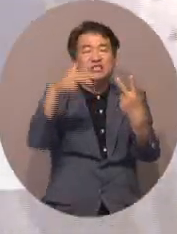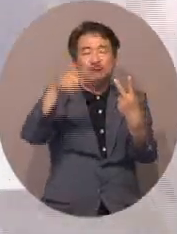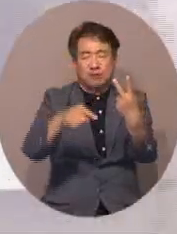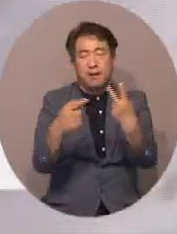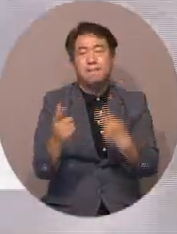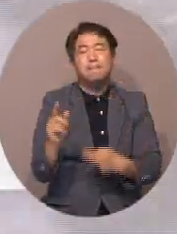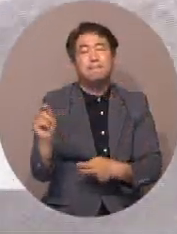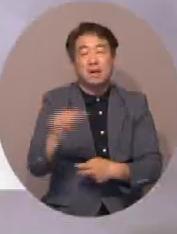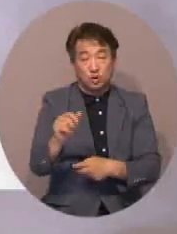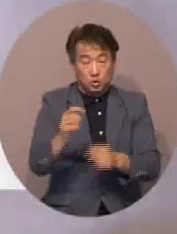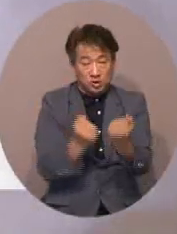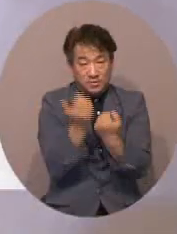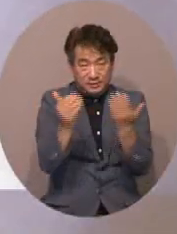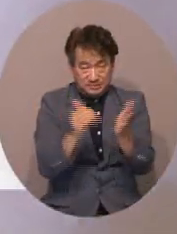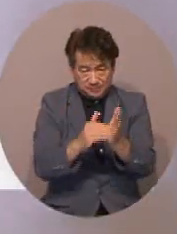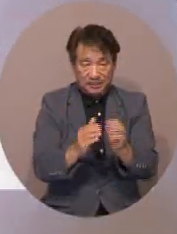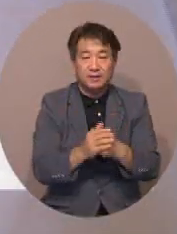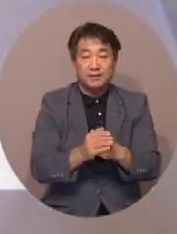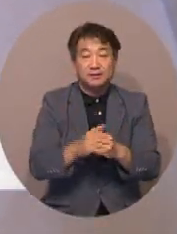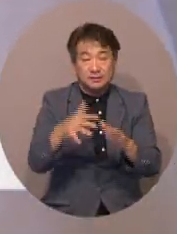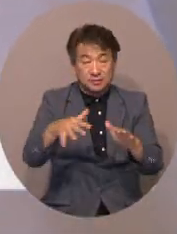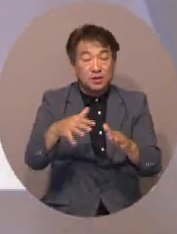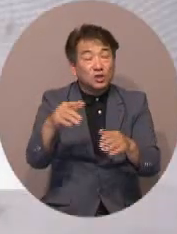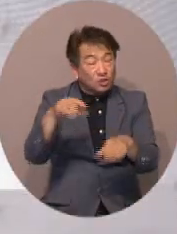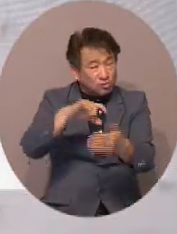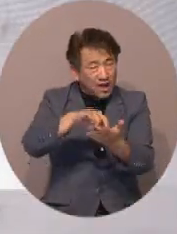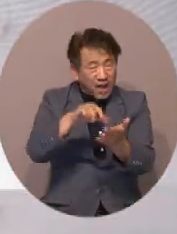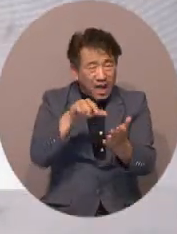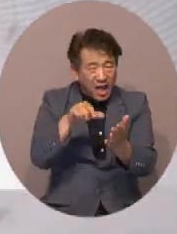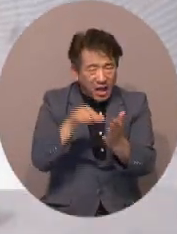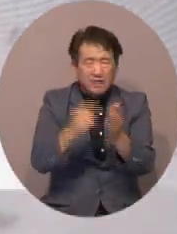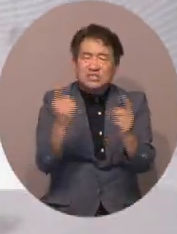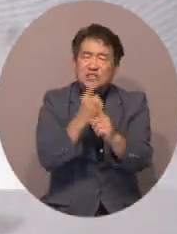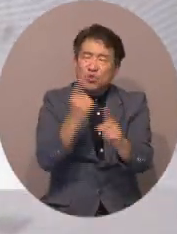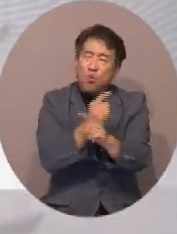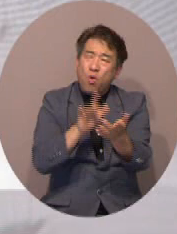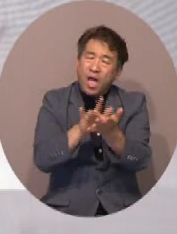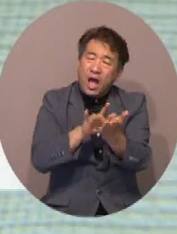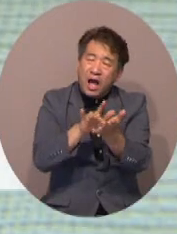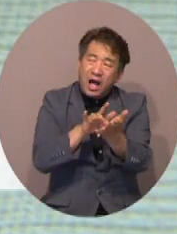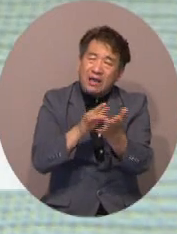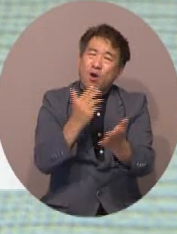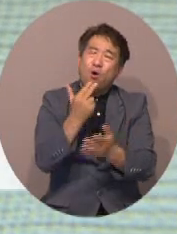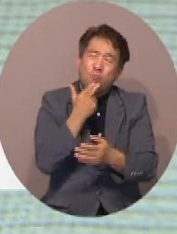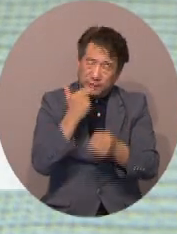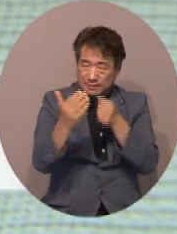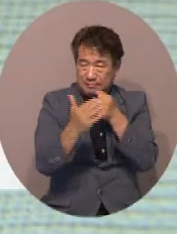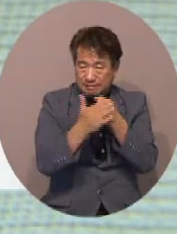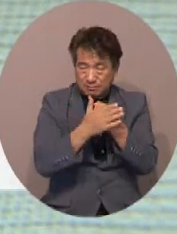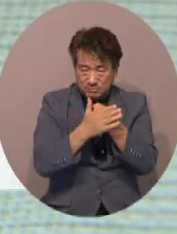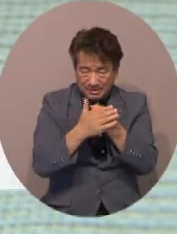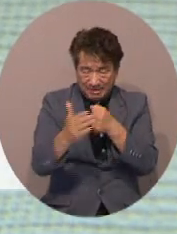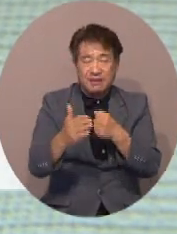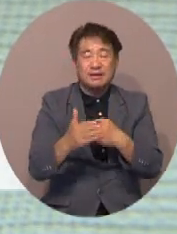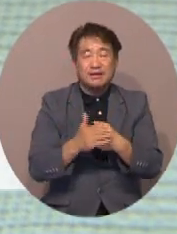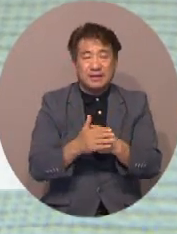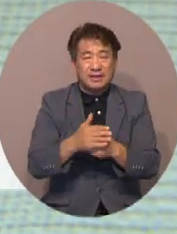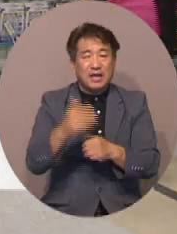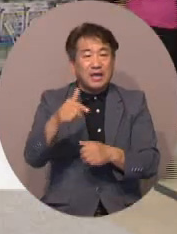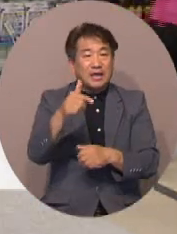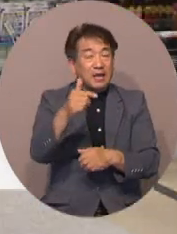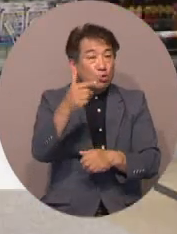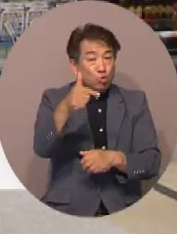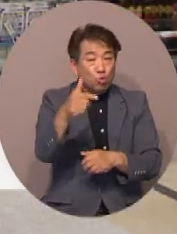설명했습니다 일본 뇌염은 아직 적절한 치료제가 없는 바이러스성 인수 공동 감염병으로 드물게 뇌염으로